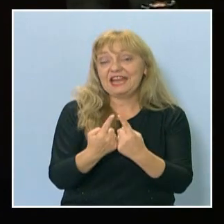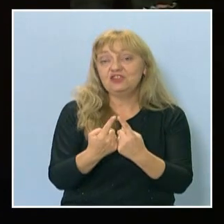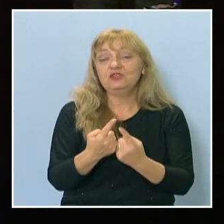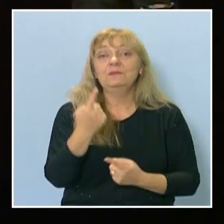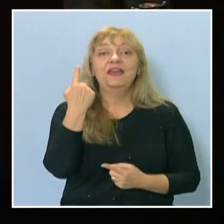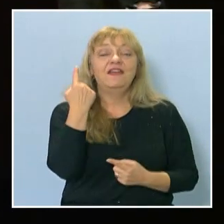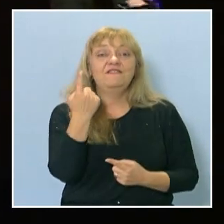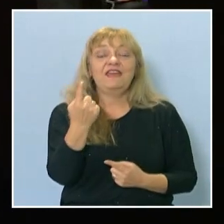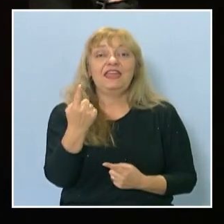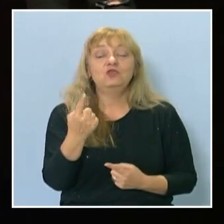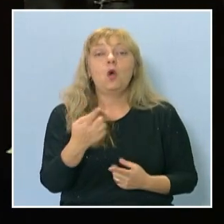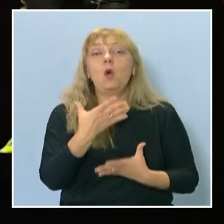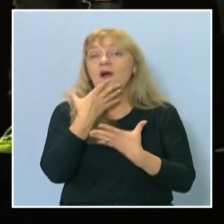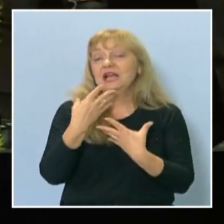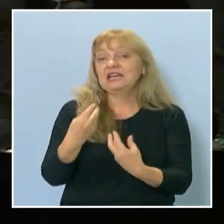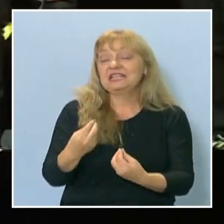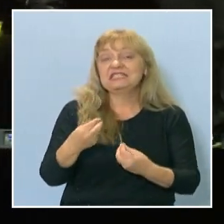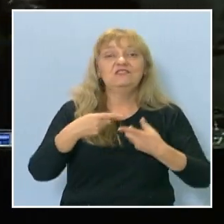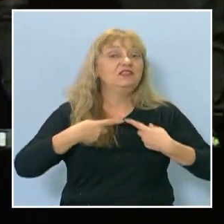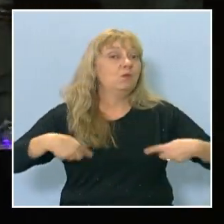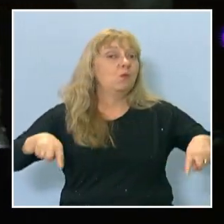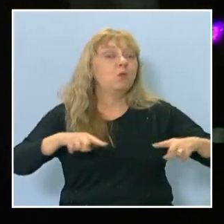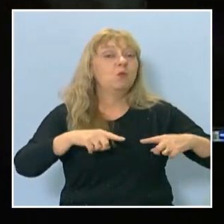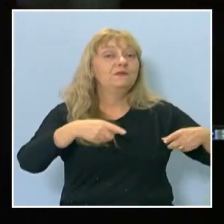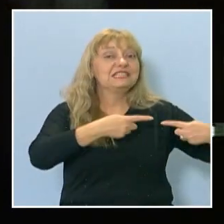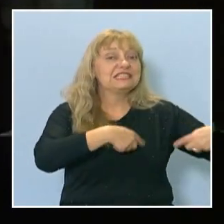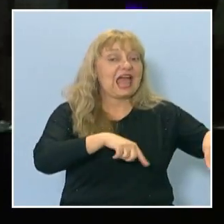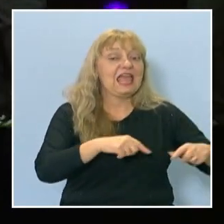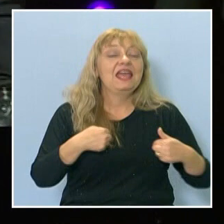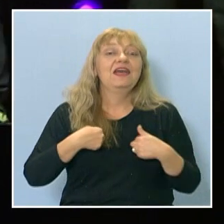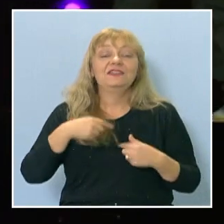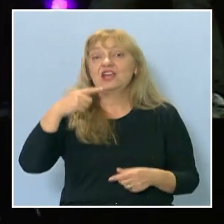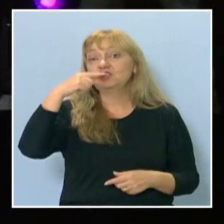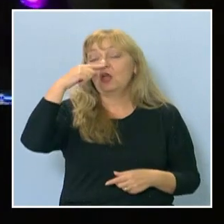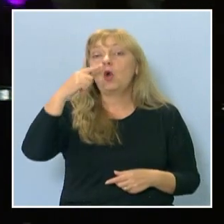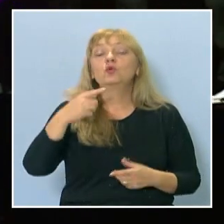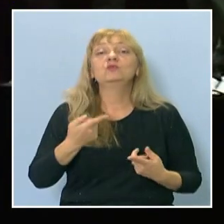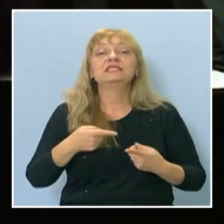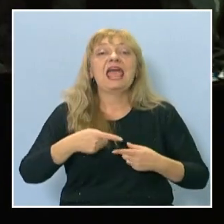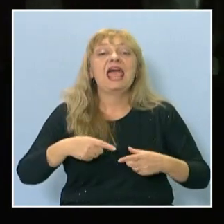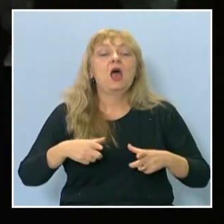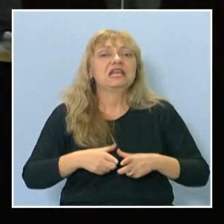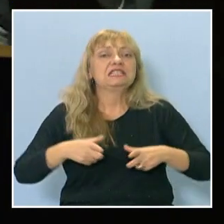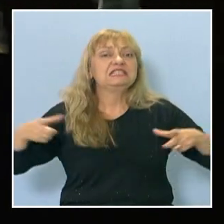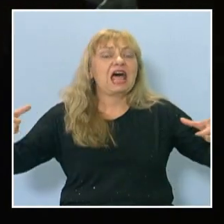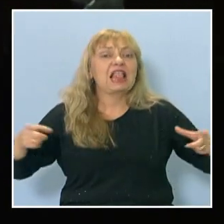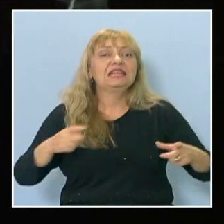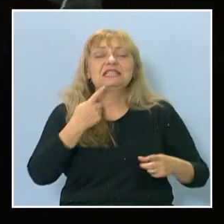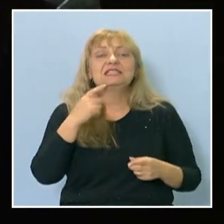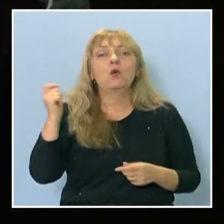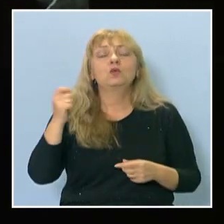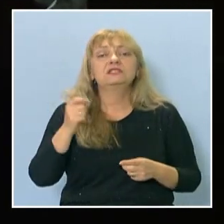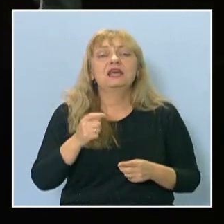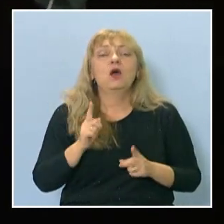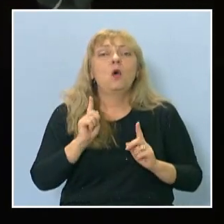едно далеч по-красиво помещение и нашата гордост и актовата зала, която не беше от 50 години